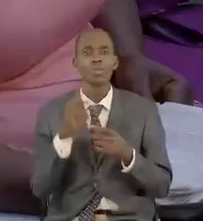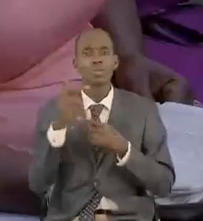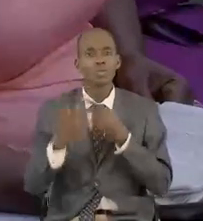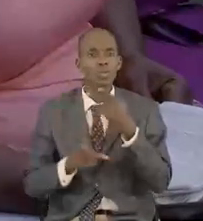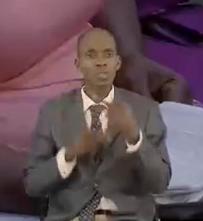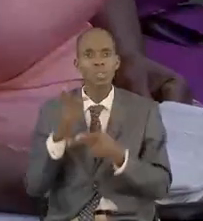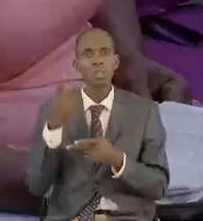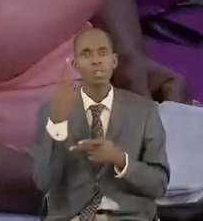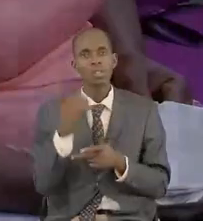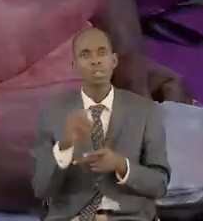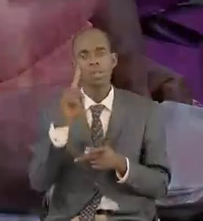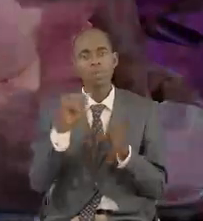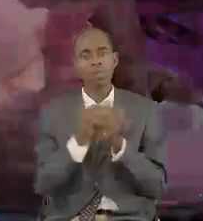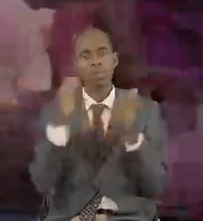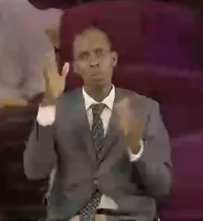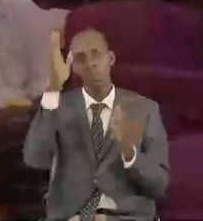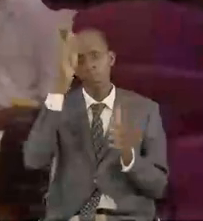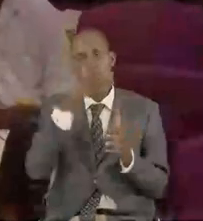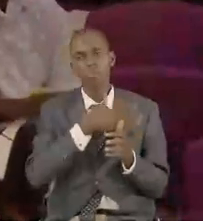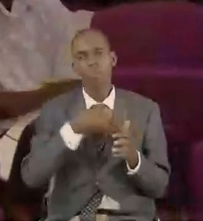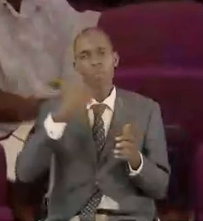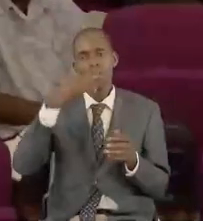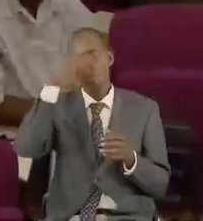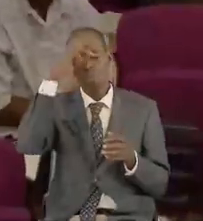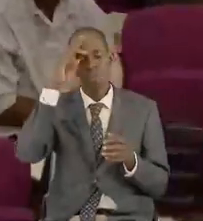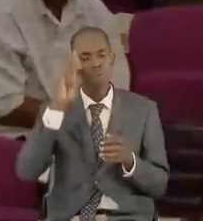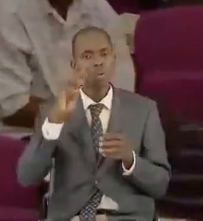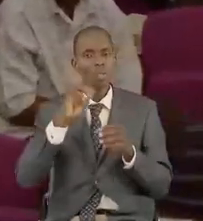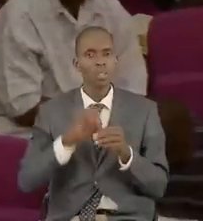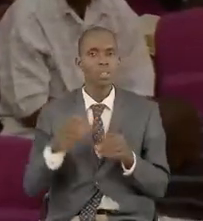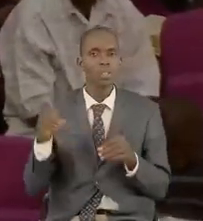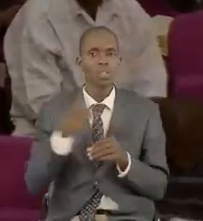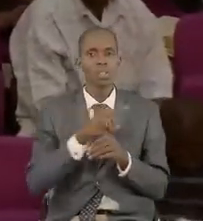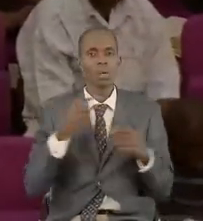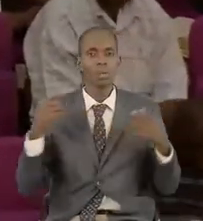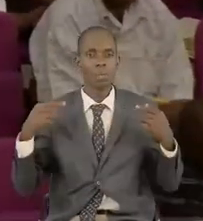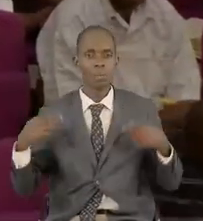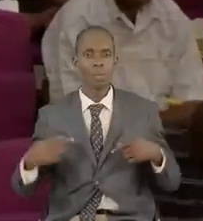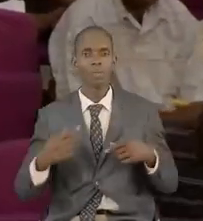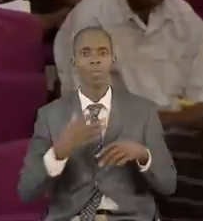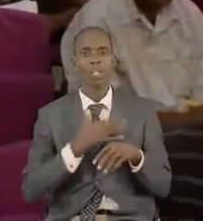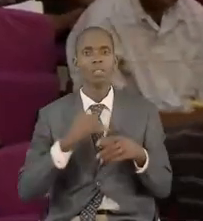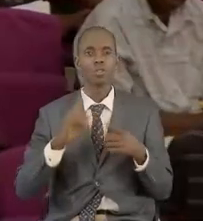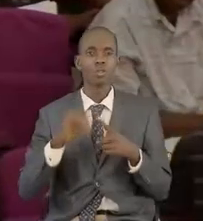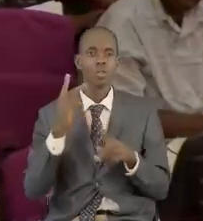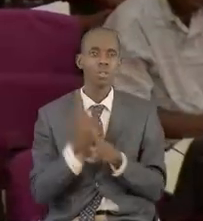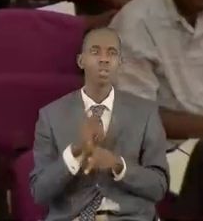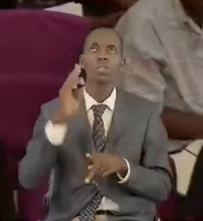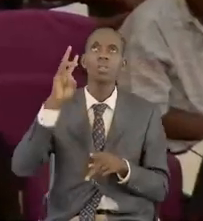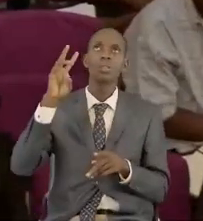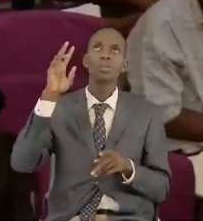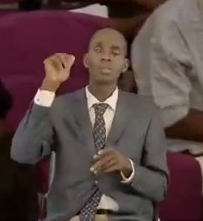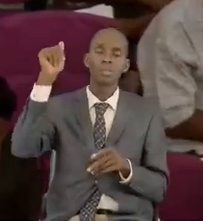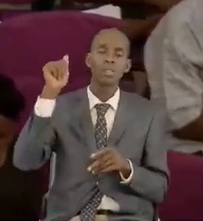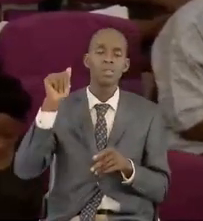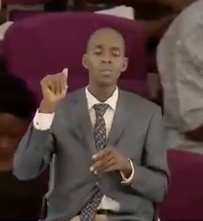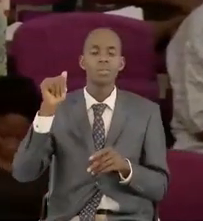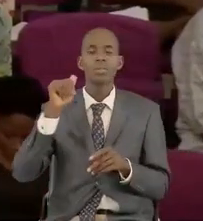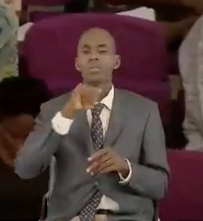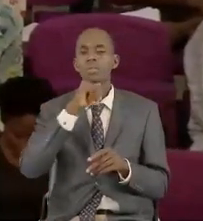orphelins et les veuves dans leur affection et à se préserver des souillures du monde